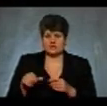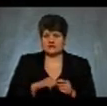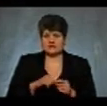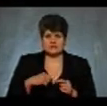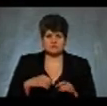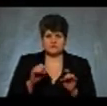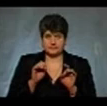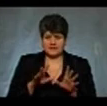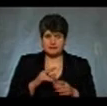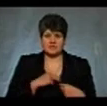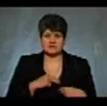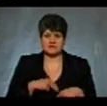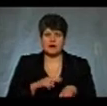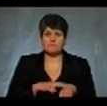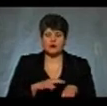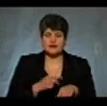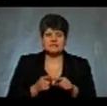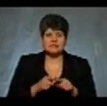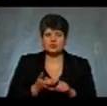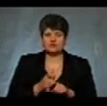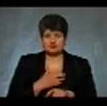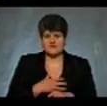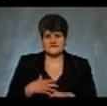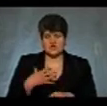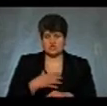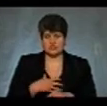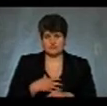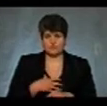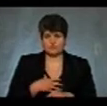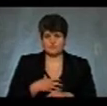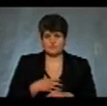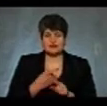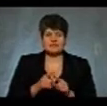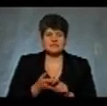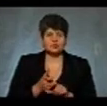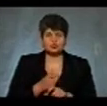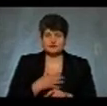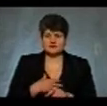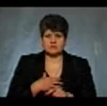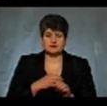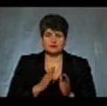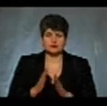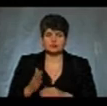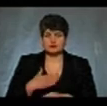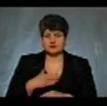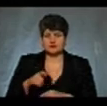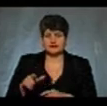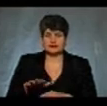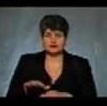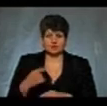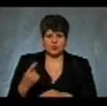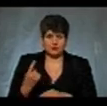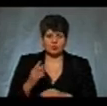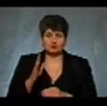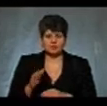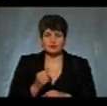її видала працівникам поліції. Це дуже важливо, і це дуже важливо для безпеки наших громадян на території області.